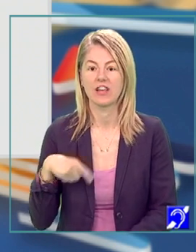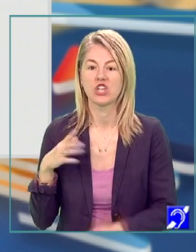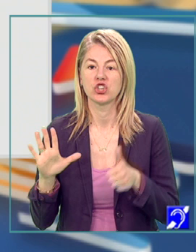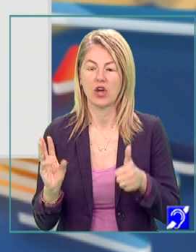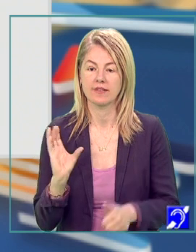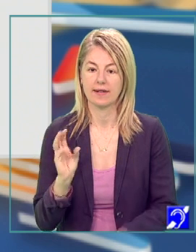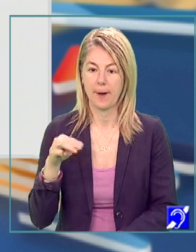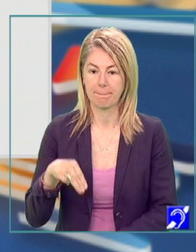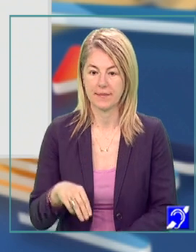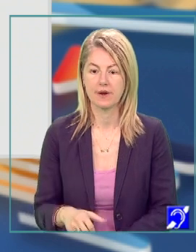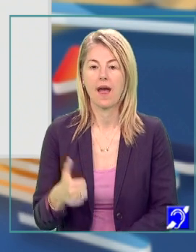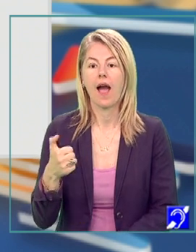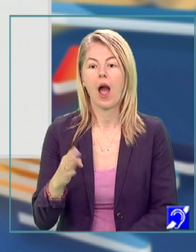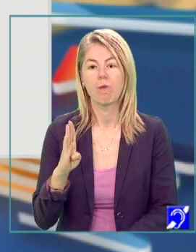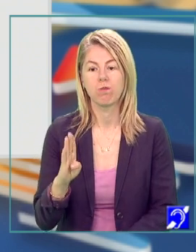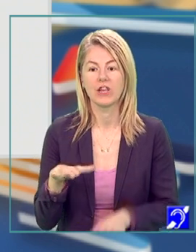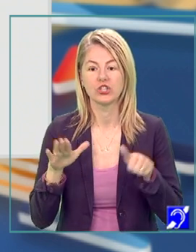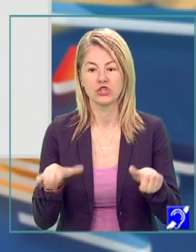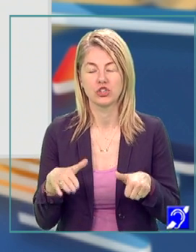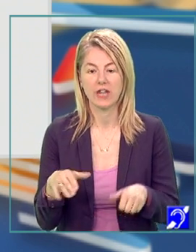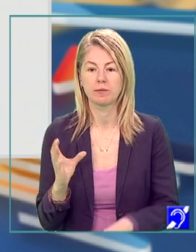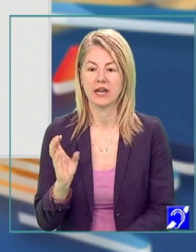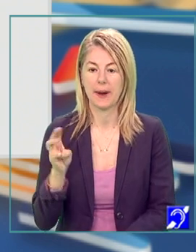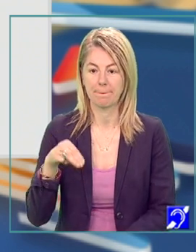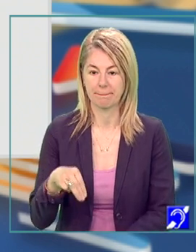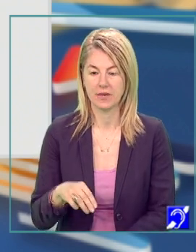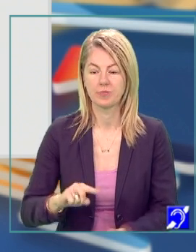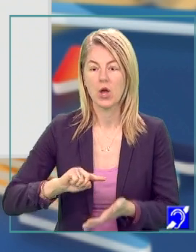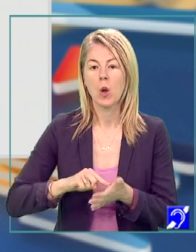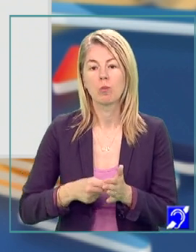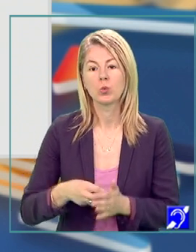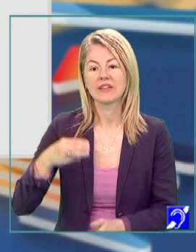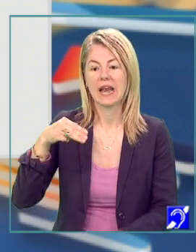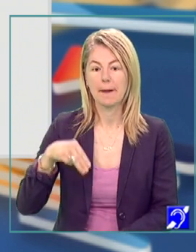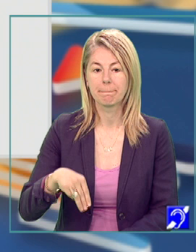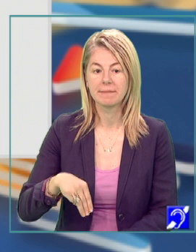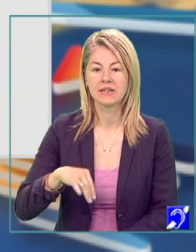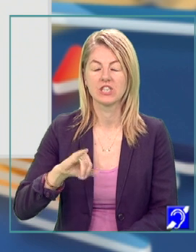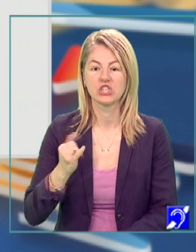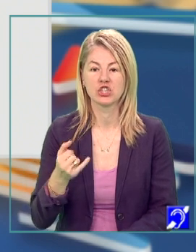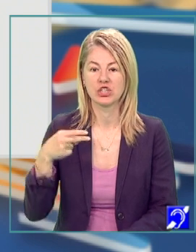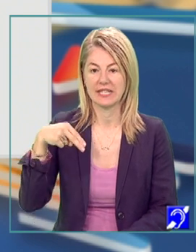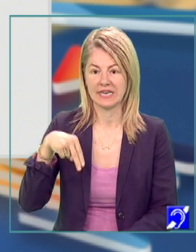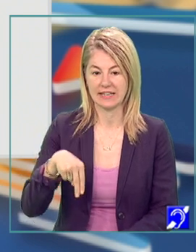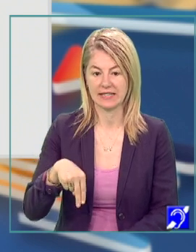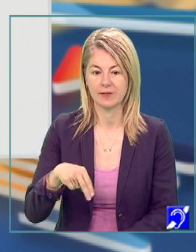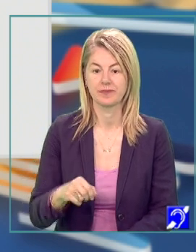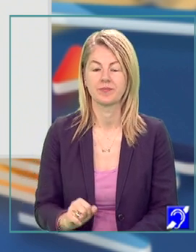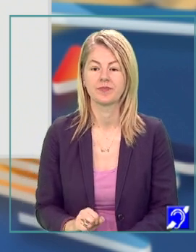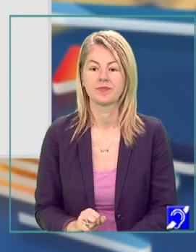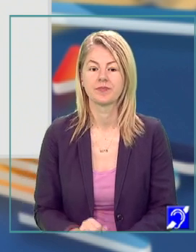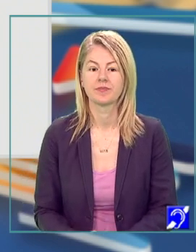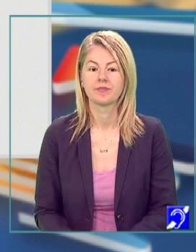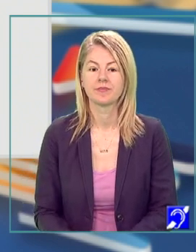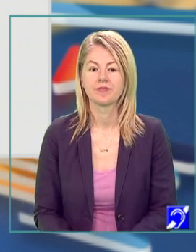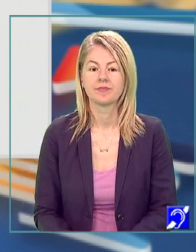6 cm și AB de 16 cm. Deci, latura mică de 6 și